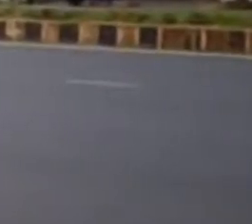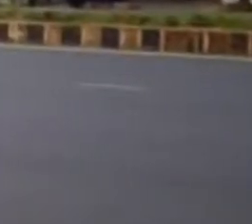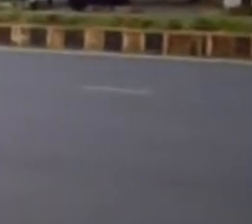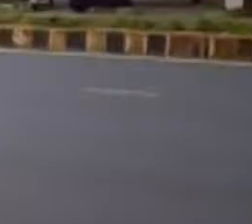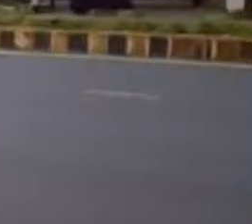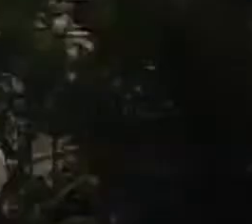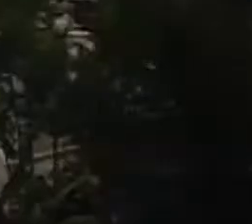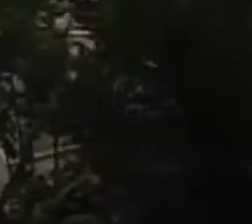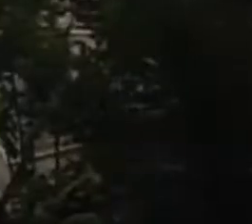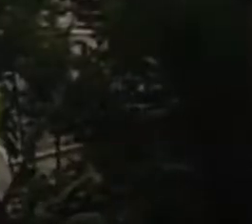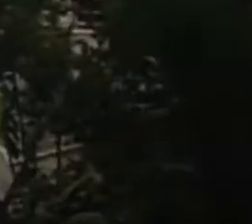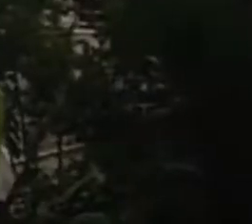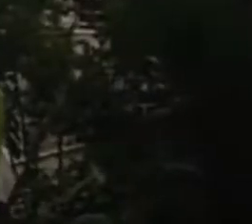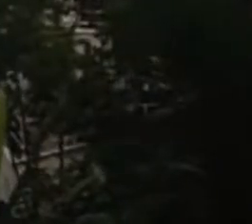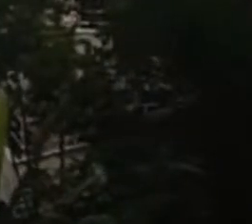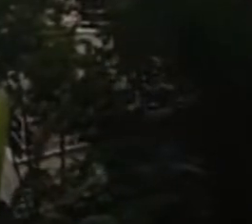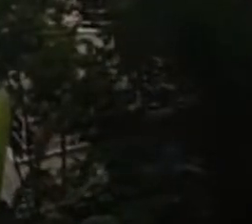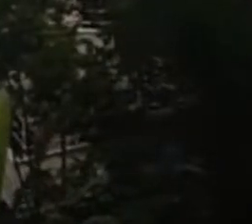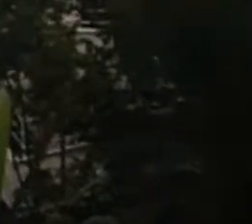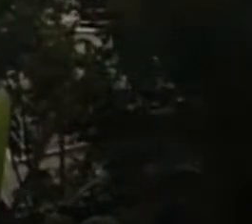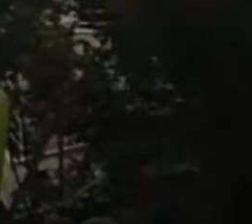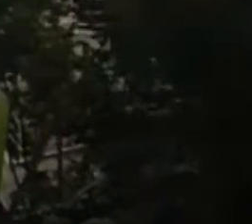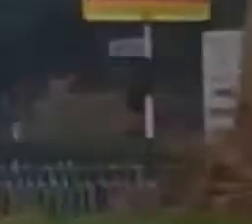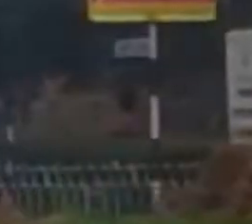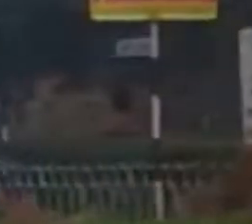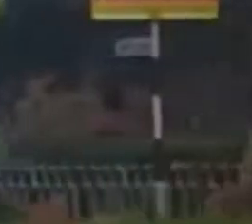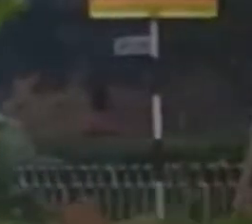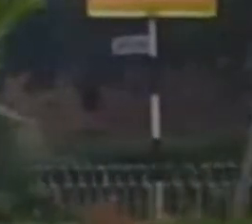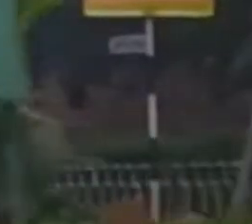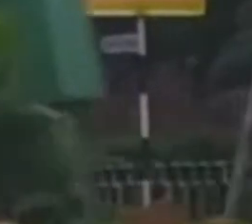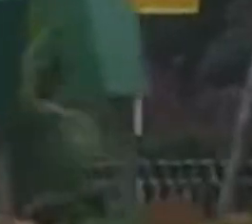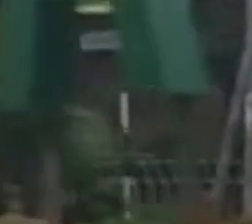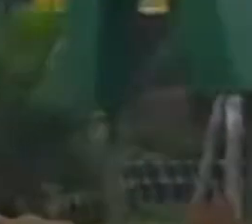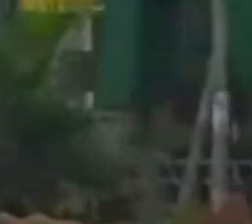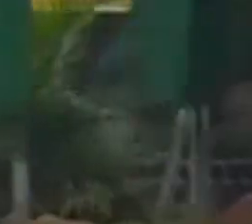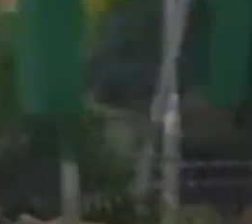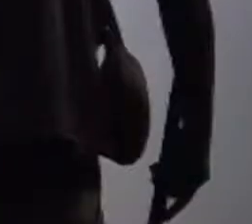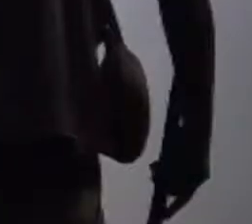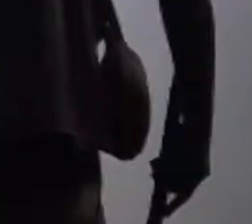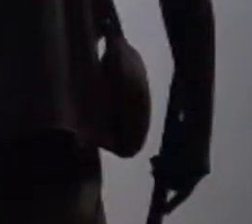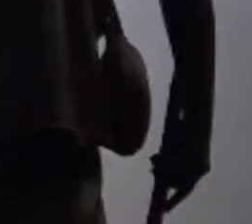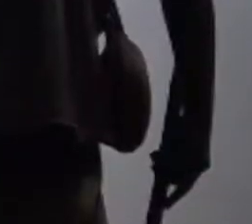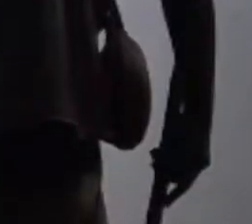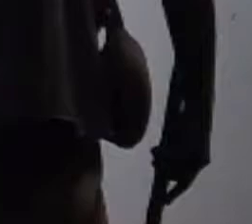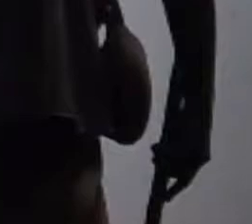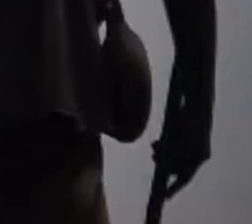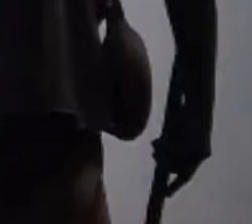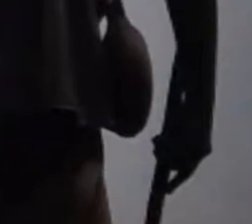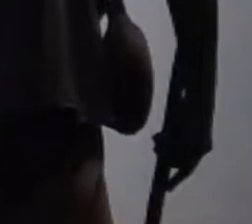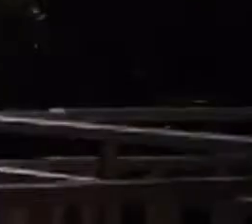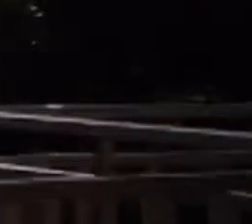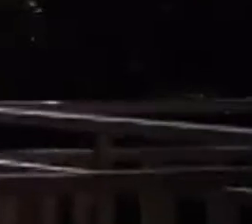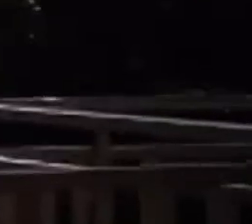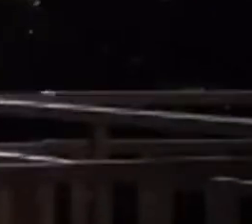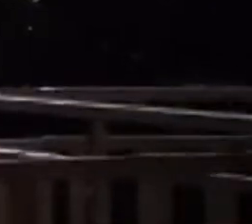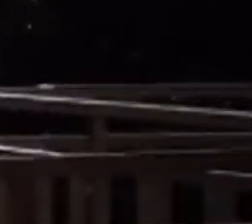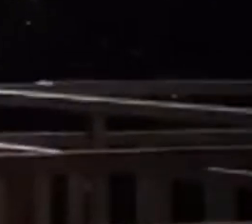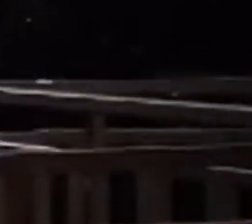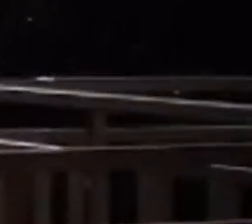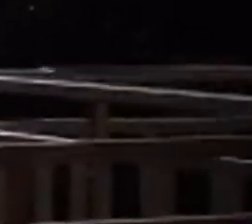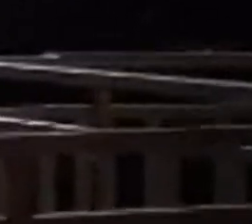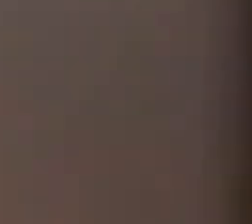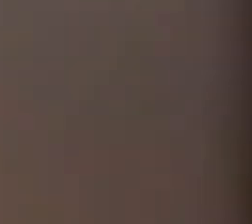kutembea imepungua kwa kiwango kikubwa. Ila ni wakati kama huu ambapo moyo wa Wakenya wa